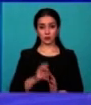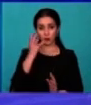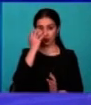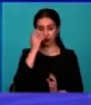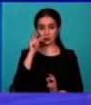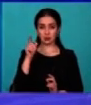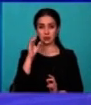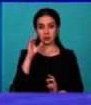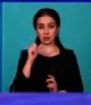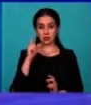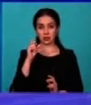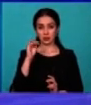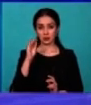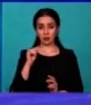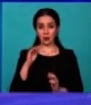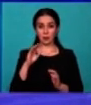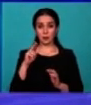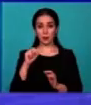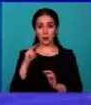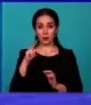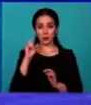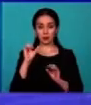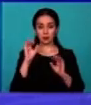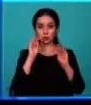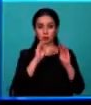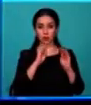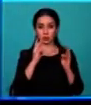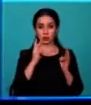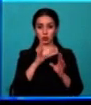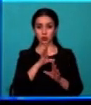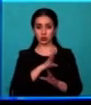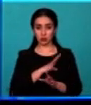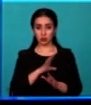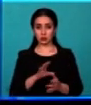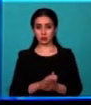rasmlar sahifa papkasida joylashgan bo'lishi kerak.